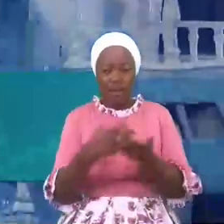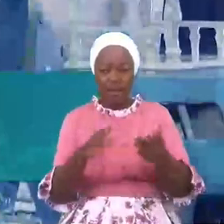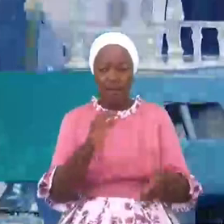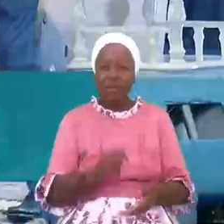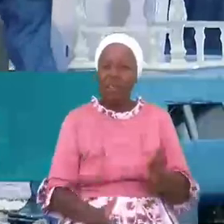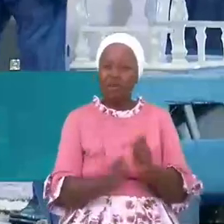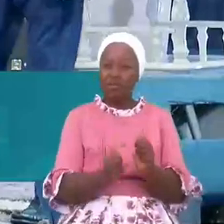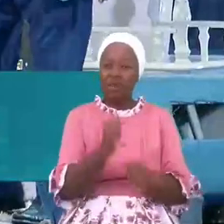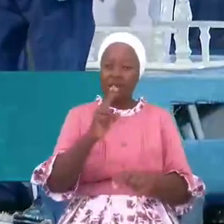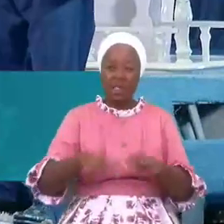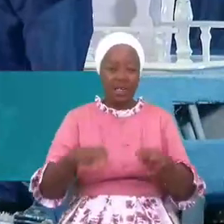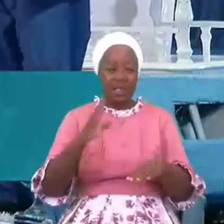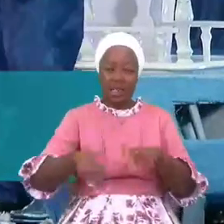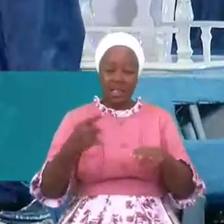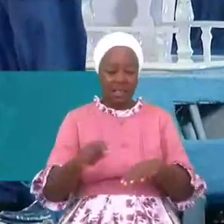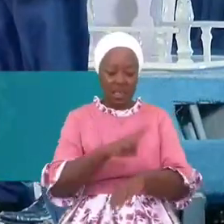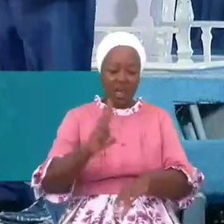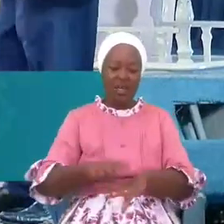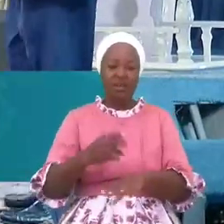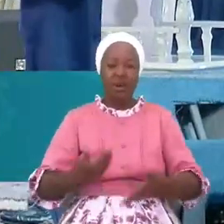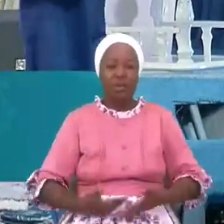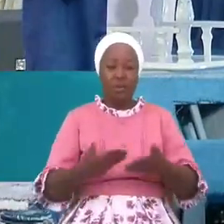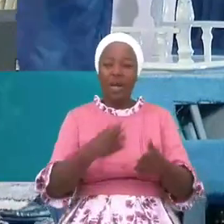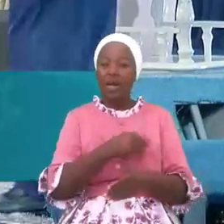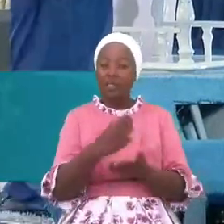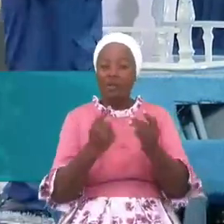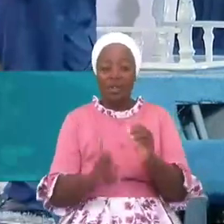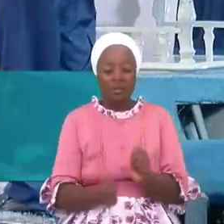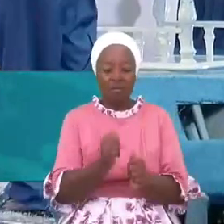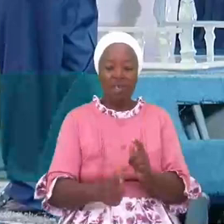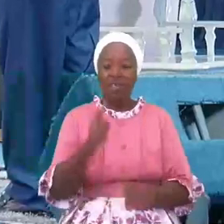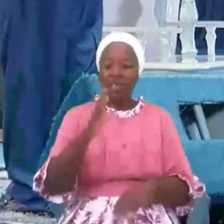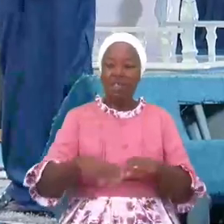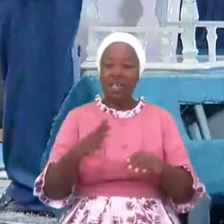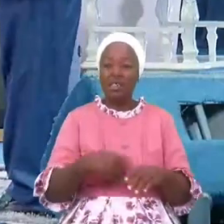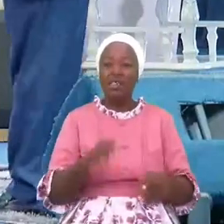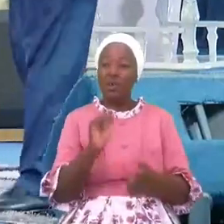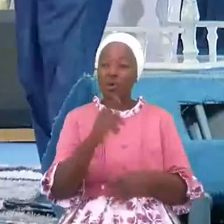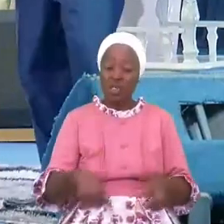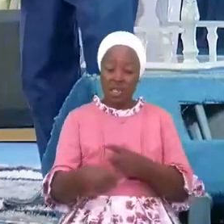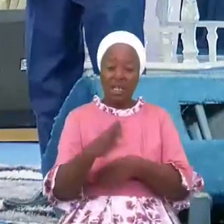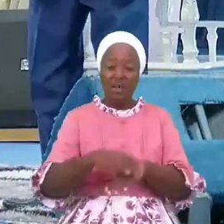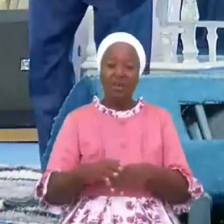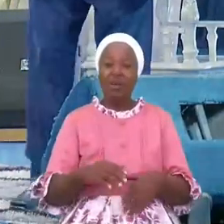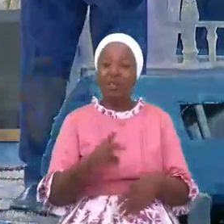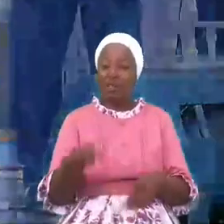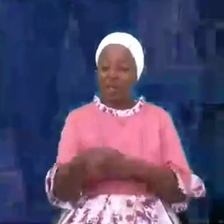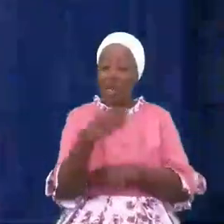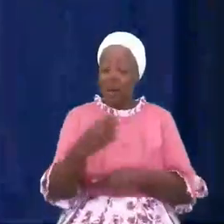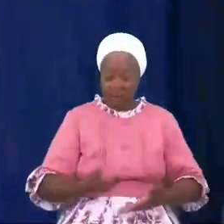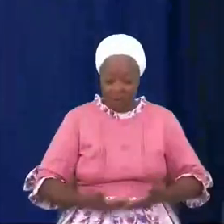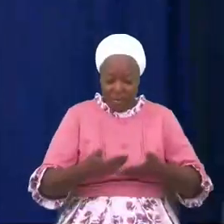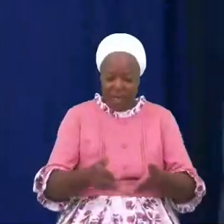la naissance naturelle, quelque chose de plus grand que ta date de naissance. Chaque fois qu'on veut te remplir, c'est un